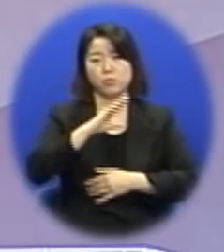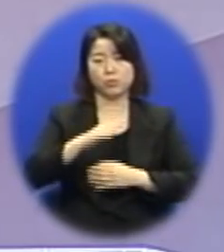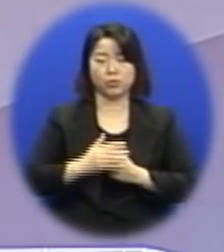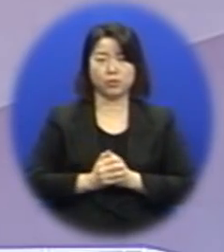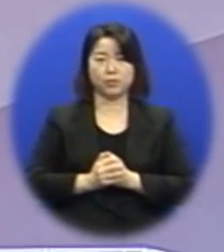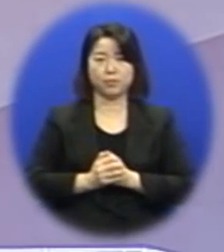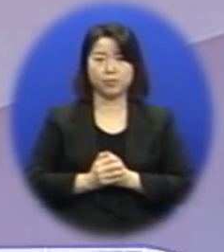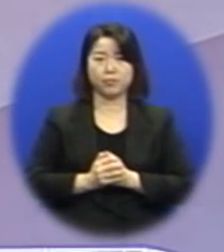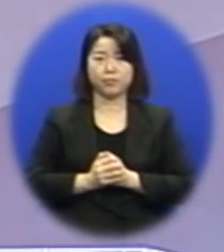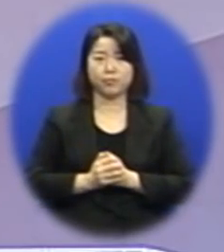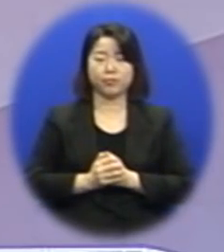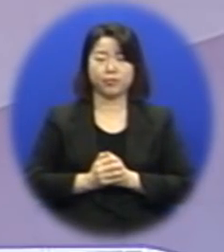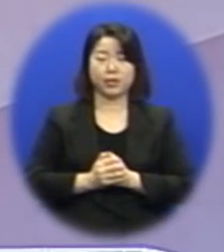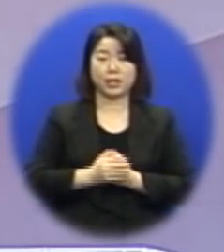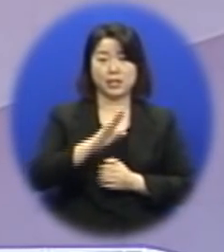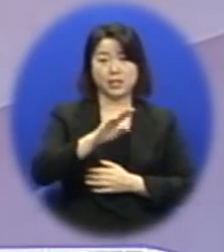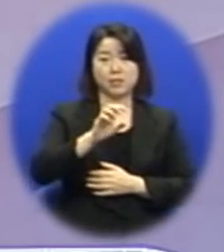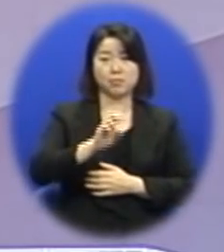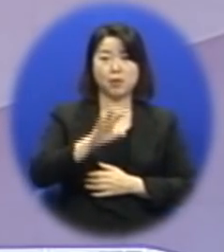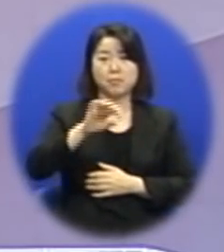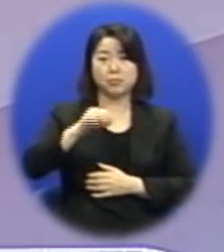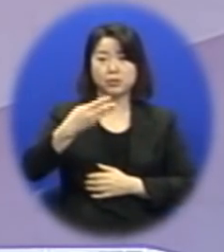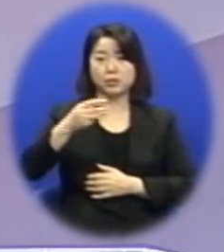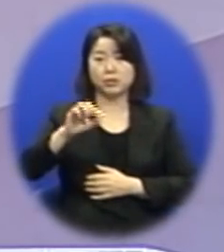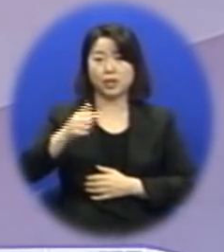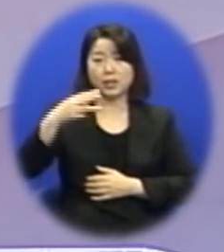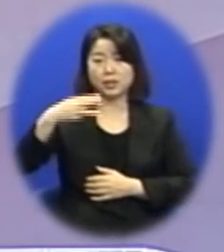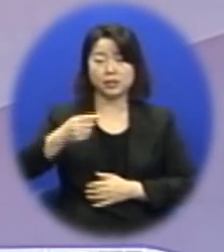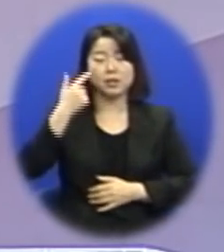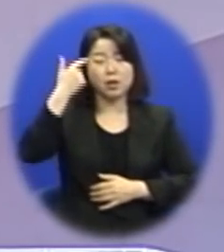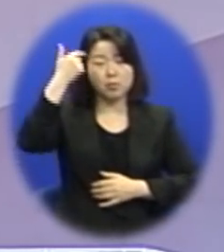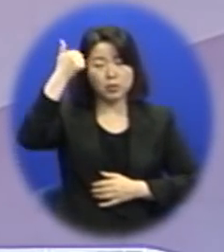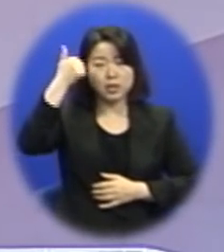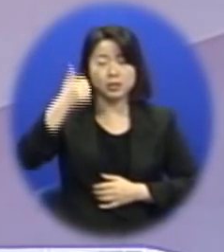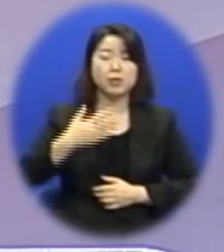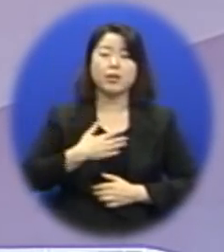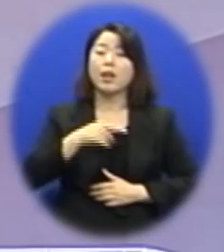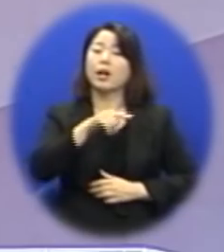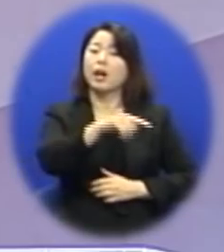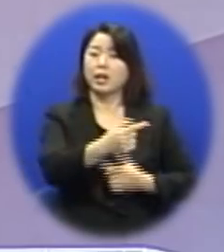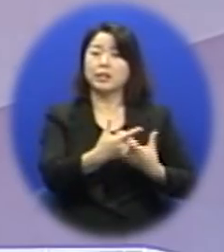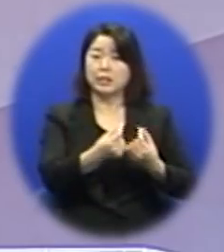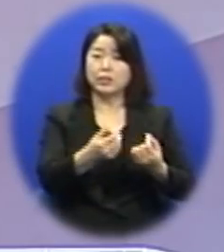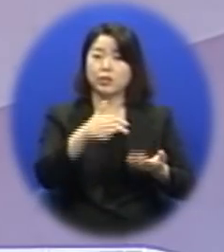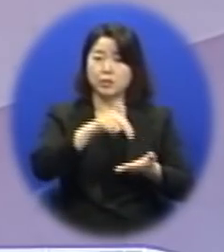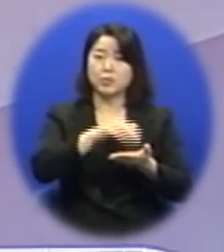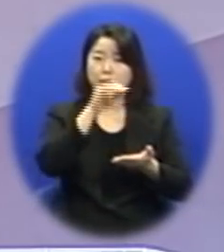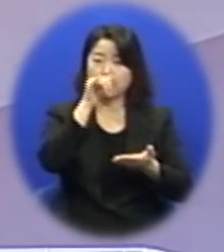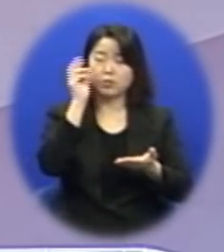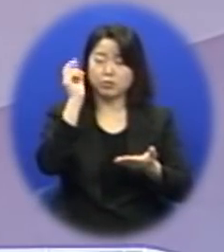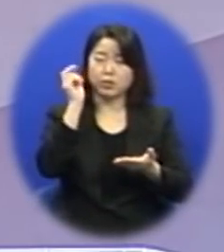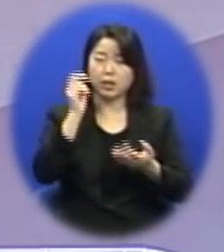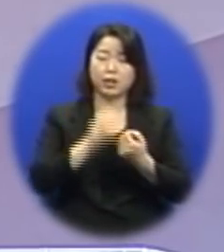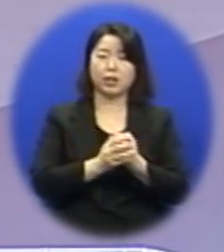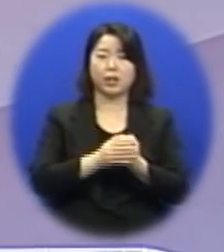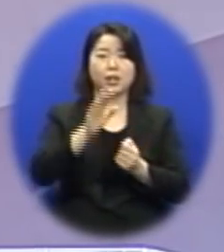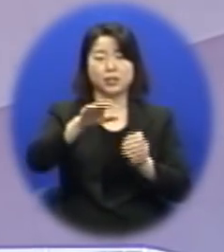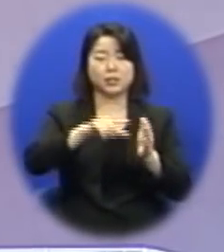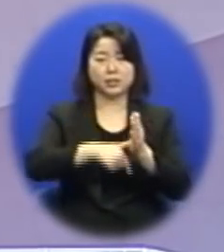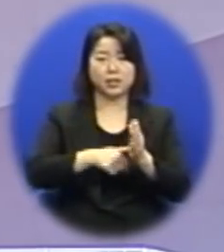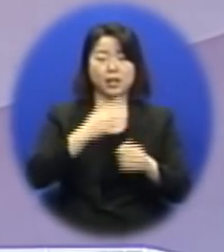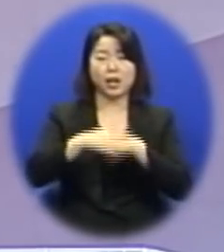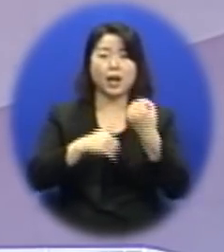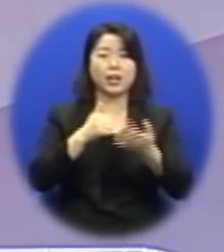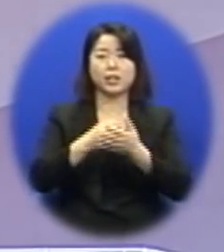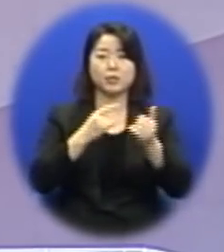없었어요 리드 브 목사님이 내가 지금 이런 저지에 있구나 그때 그는 하나님께